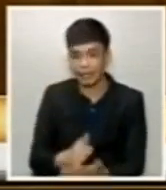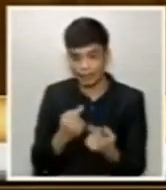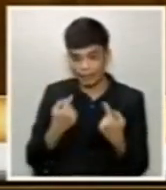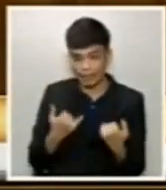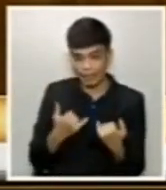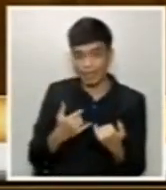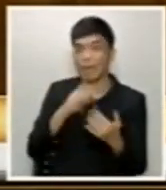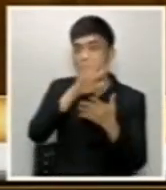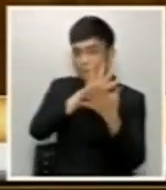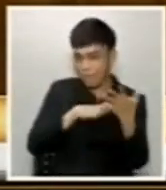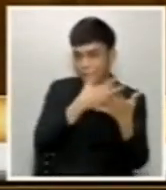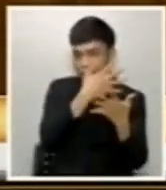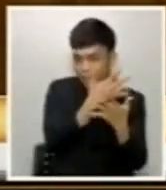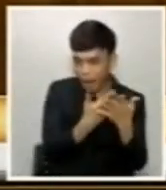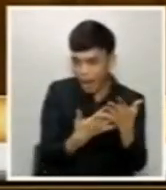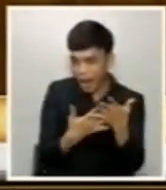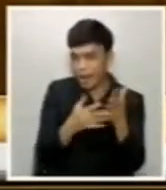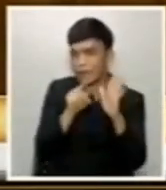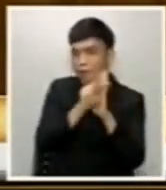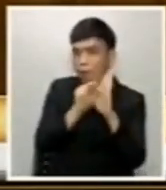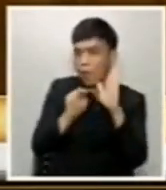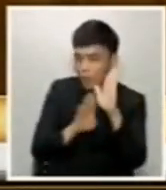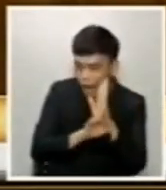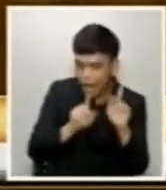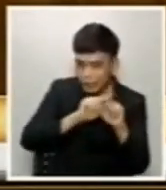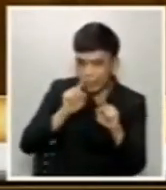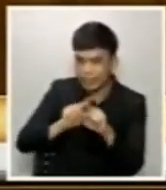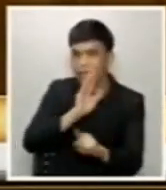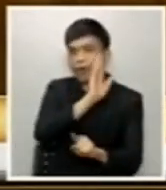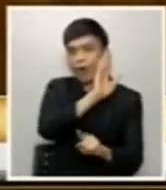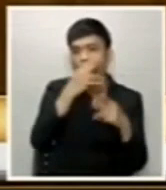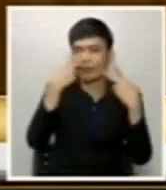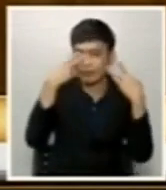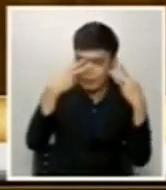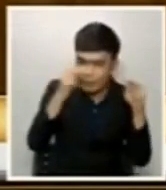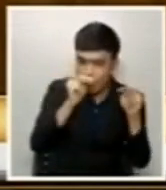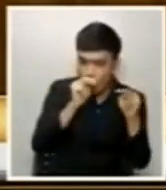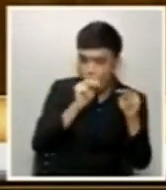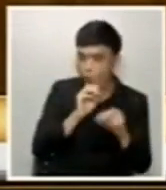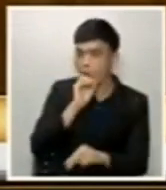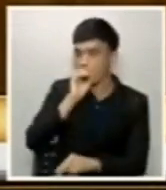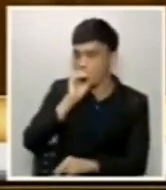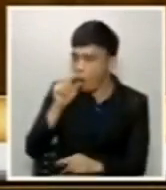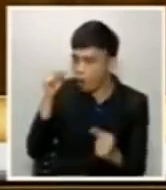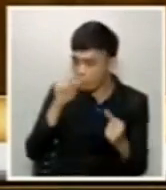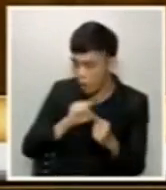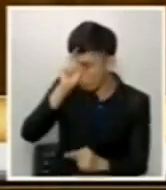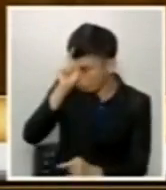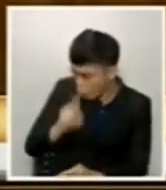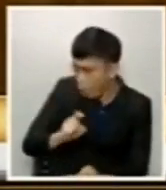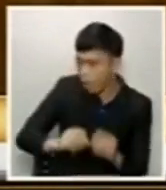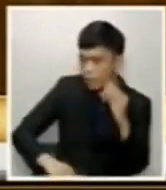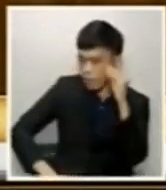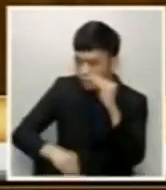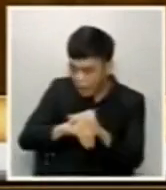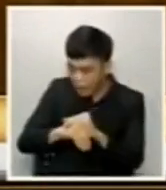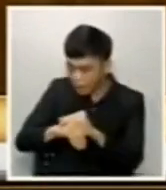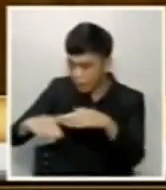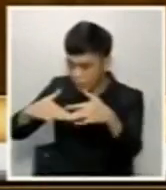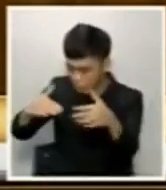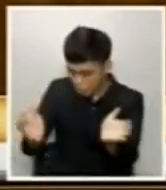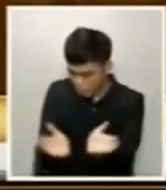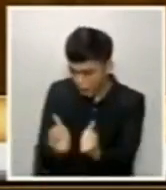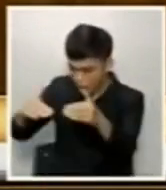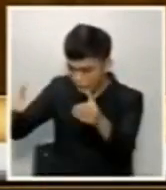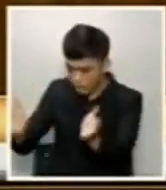ในการดำเนินการและเป็นนโยบายรัฐบาลนะครับซึ่งท่านนายกรัฐมนตรีท่านได้กำชับว่าต้องเพิ่มพื้นที่แหล่งกักเก็บน้ำให้ได้ให้มาก